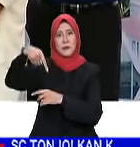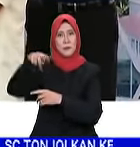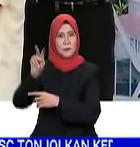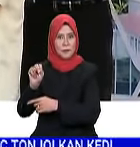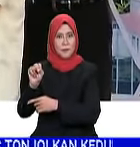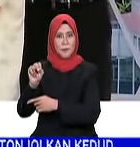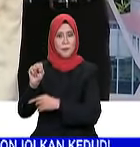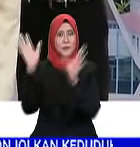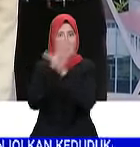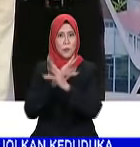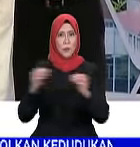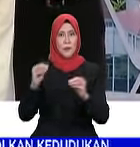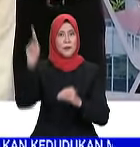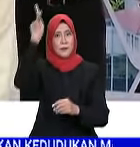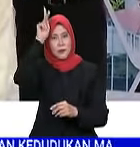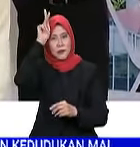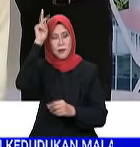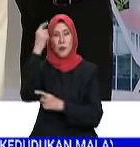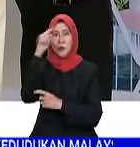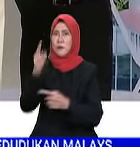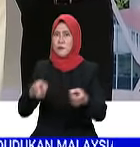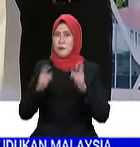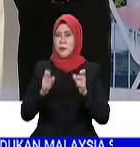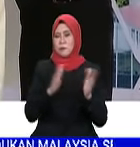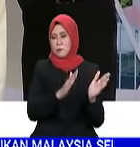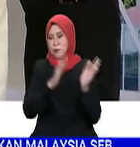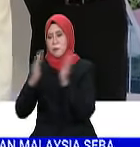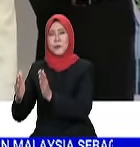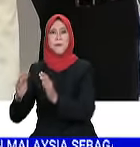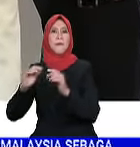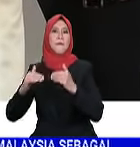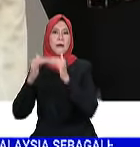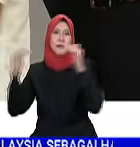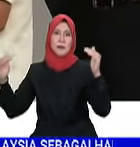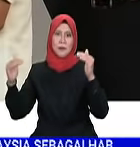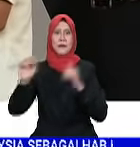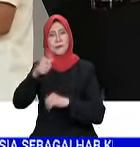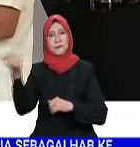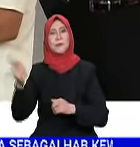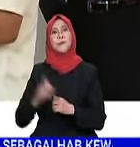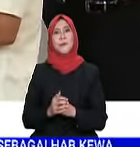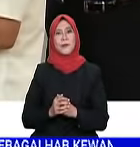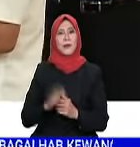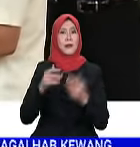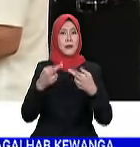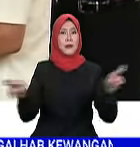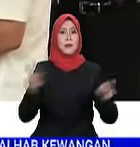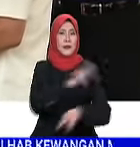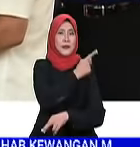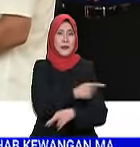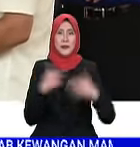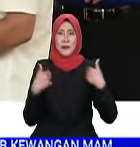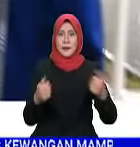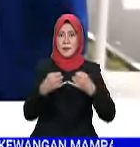PPN iaitu Sarawak dan Kelantan untuk segera beralih ke fasa berikutnya. Beliau merasmikan klinik kesihatan jenis